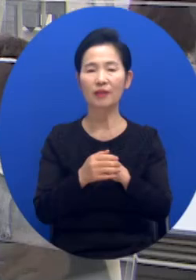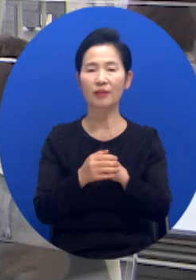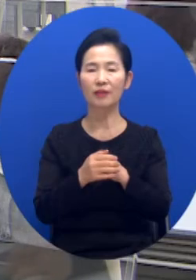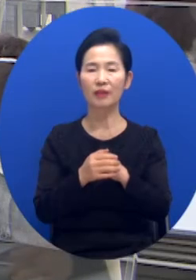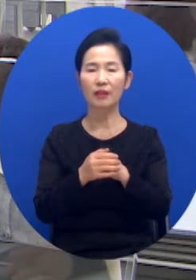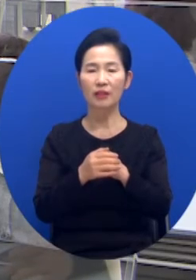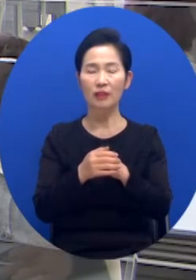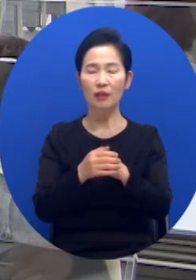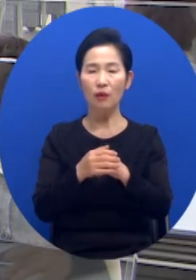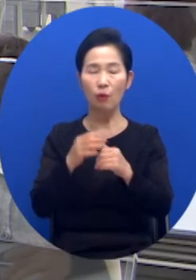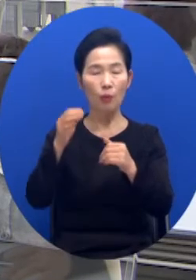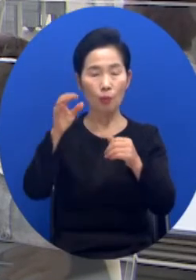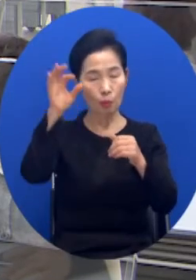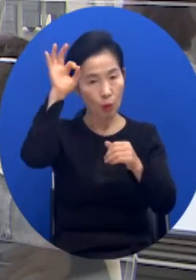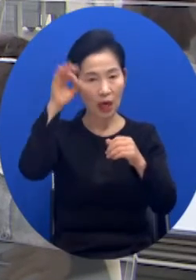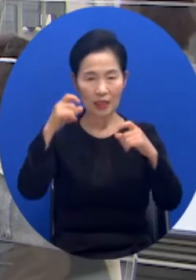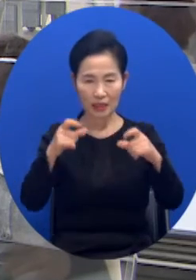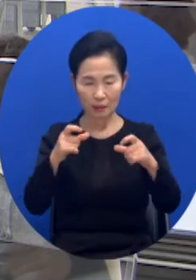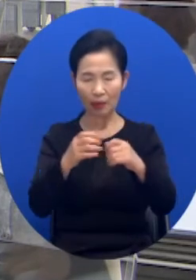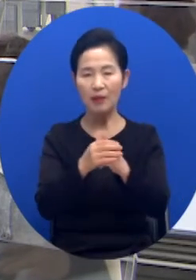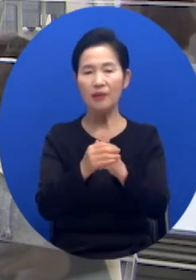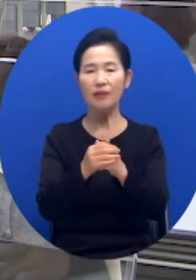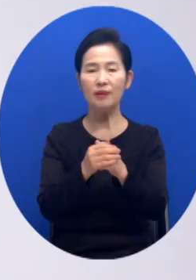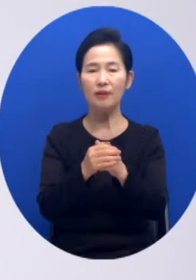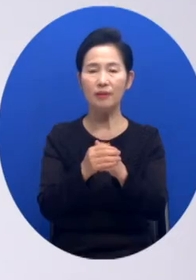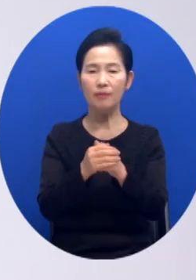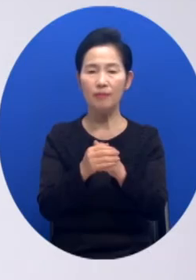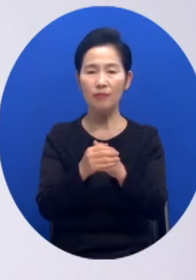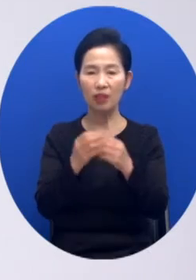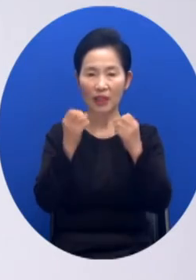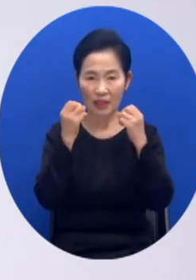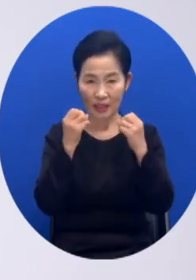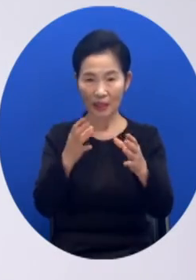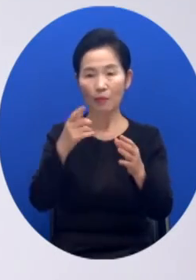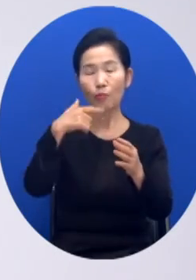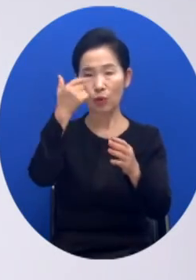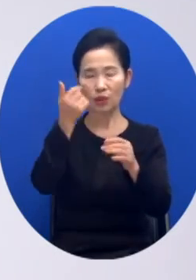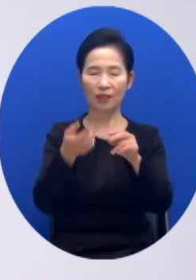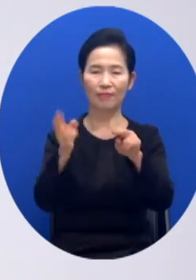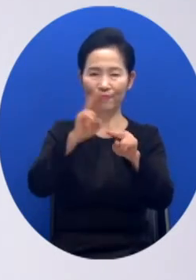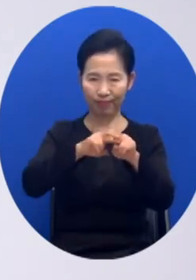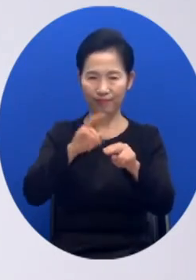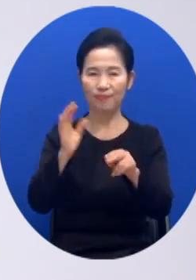침례회 해 포항 지방 회장의 세영 침내 교회 김성철 목사 를 추도 했읍니다